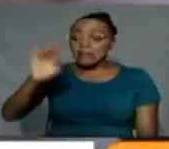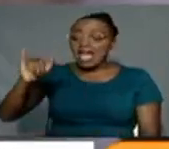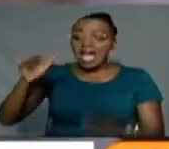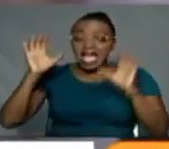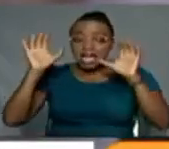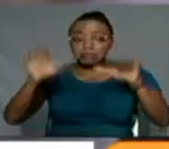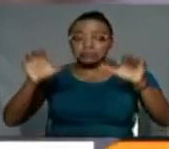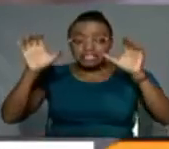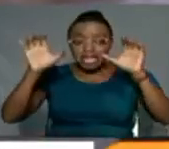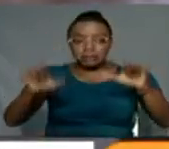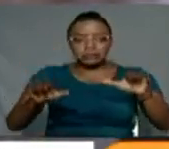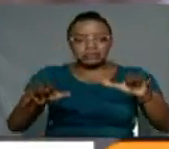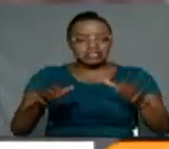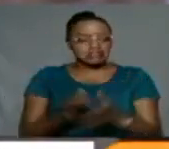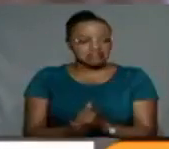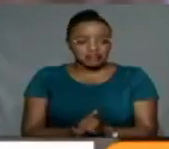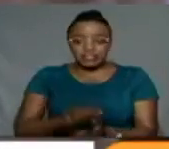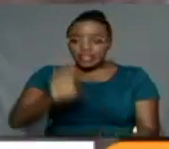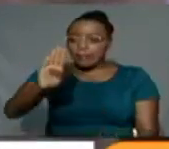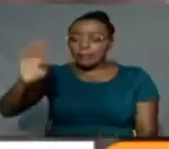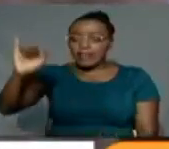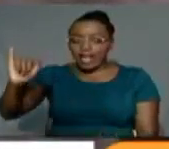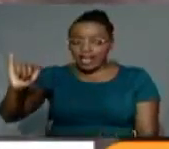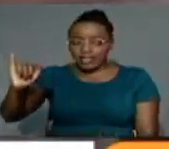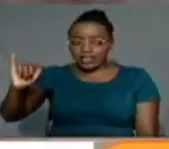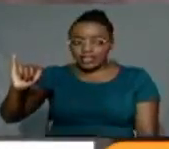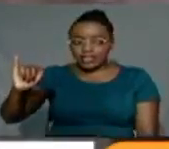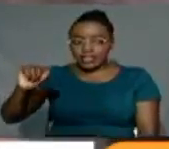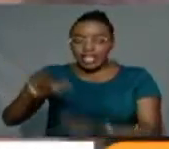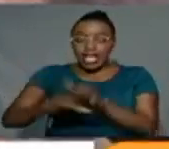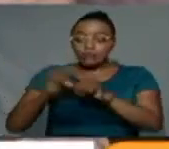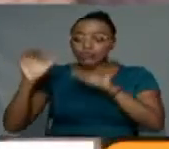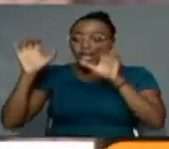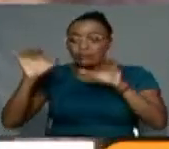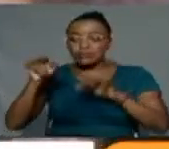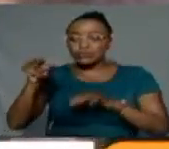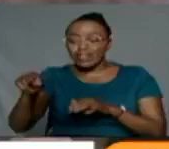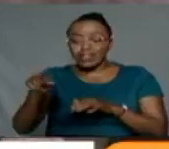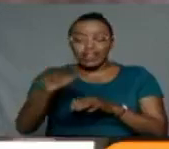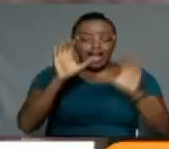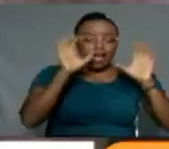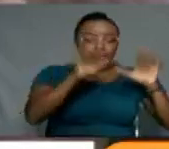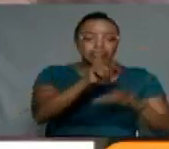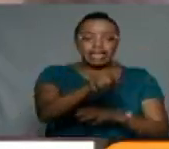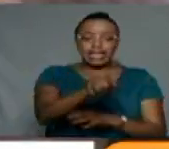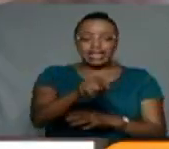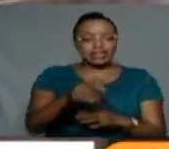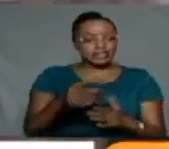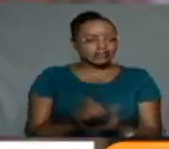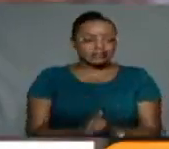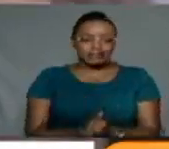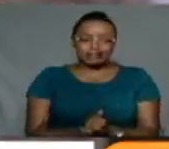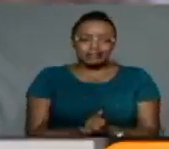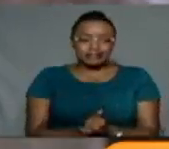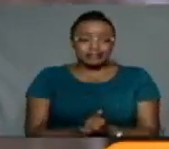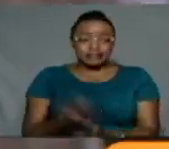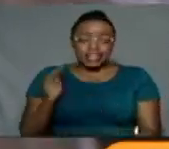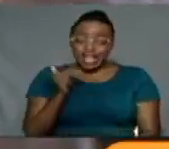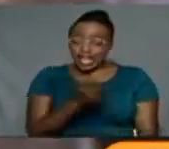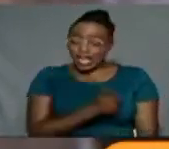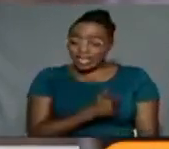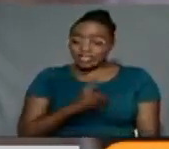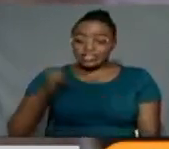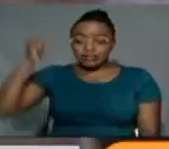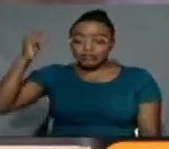matusi. BBI ni kutukana huyu, ni kutukana yule. Sisi wanasiasa